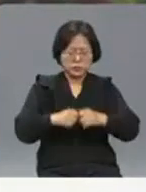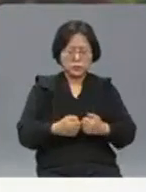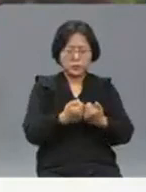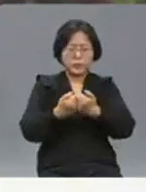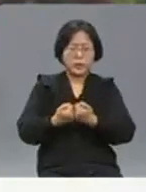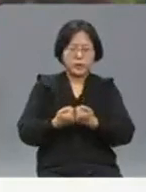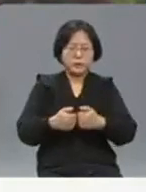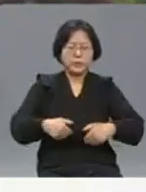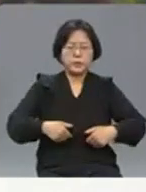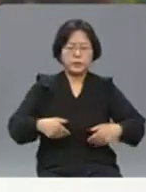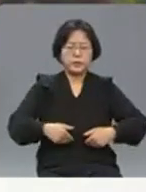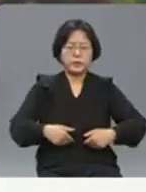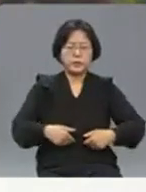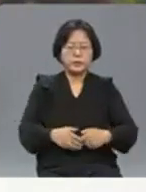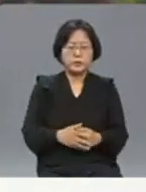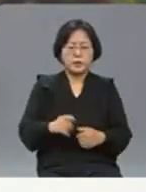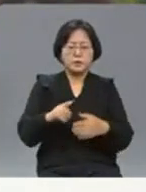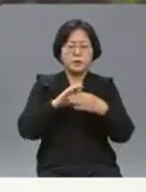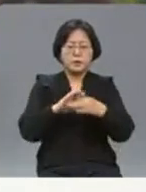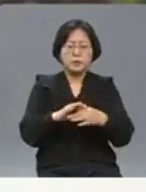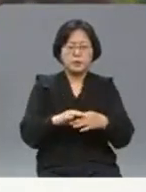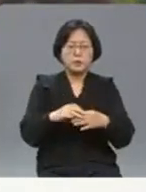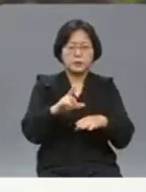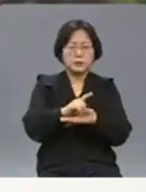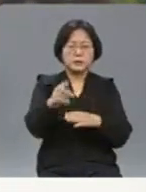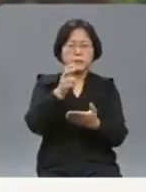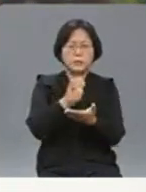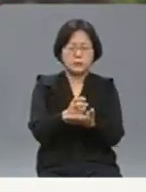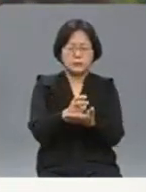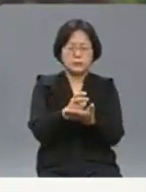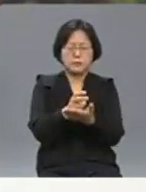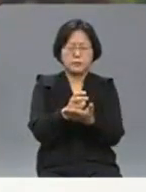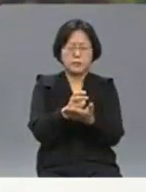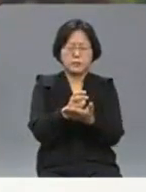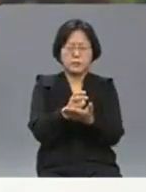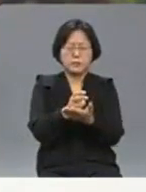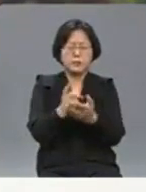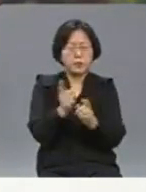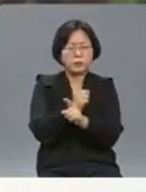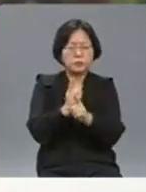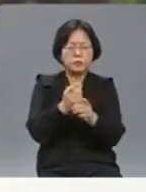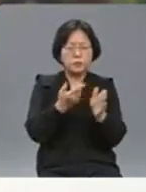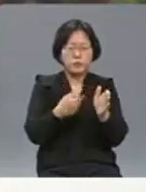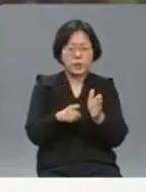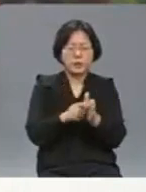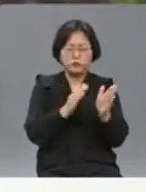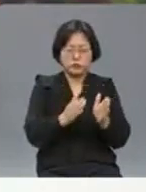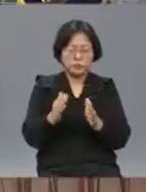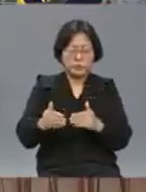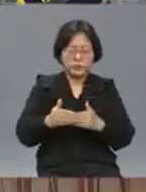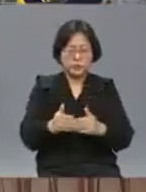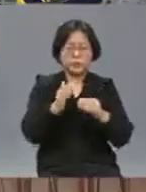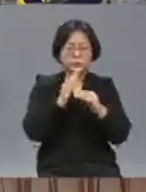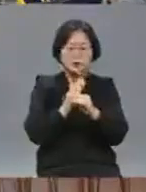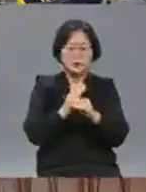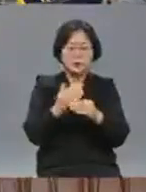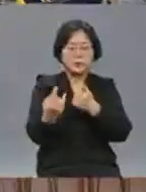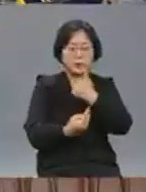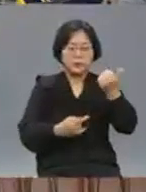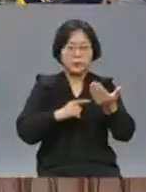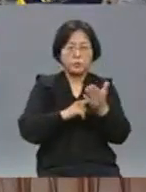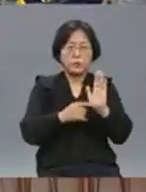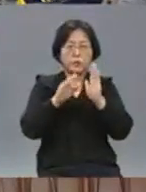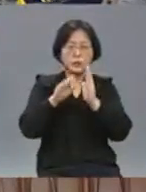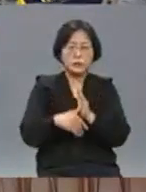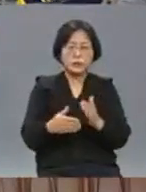오갈 것이고요. 그와 관련해서 조례를 정비하기 위해서 준비 절차를 밟고 있습니다. 위원회를 공개할